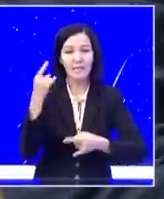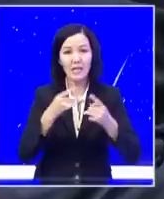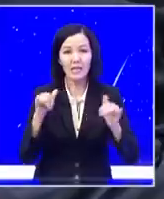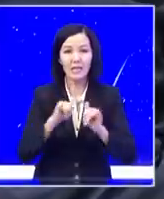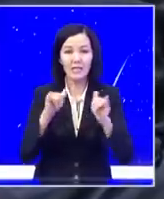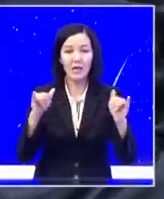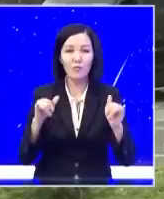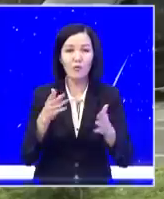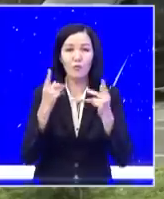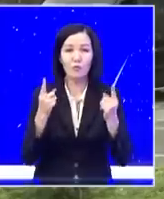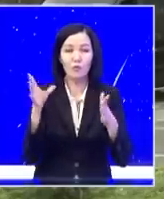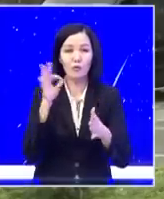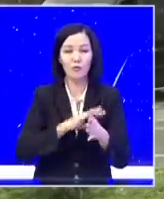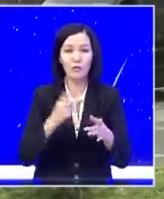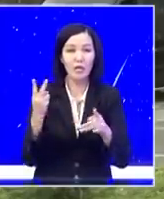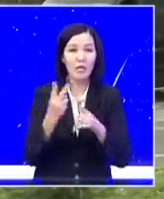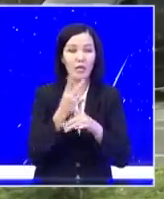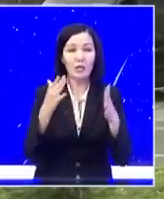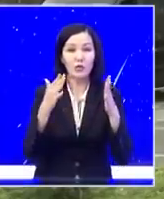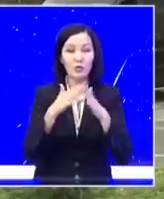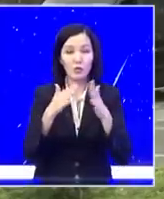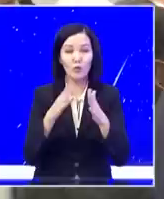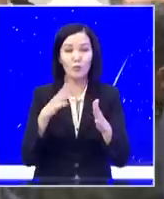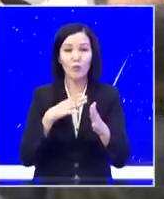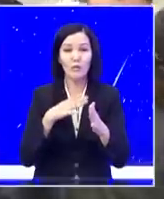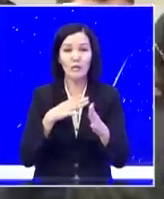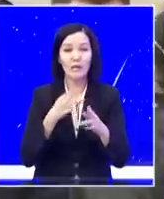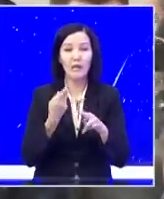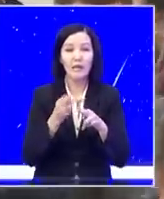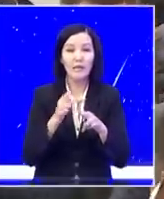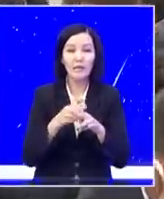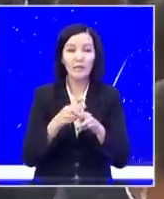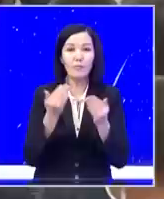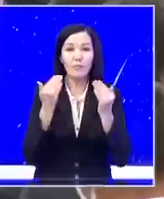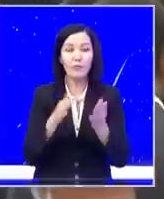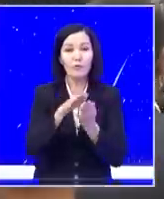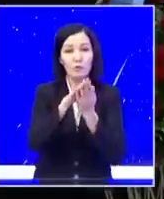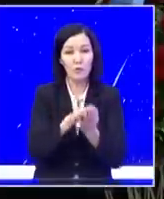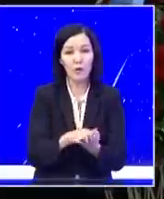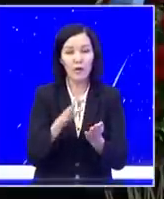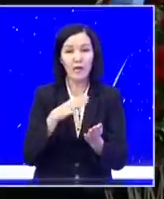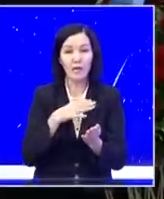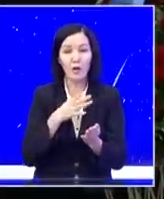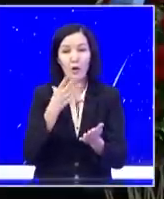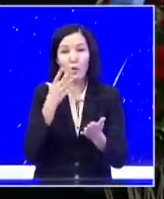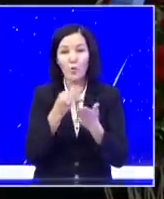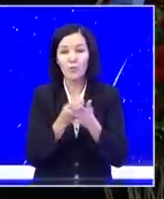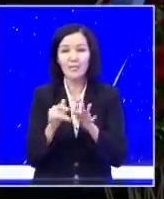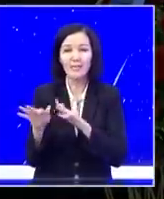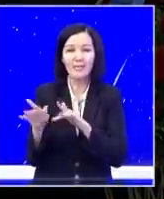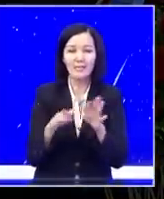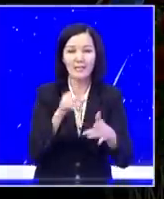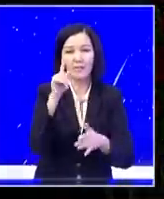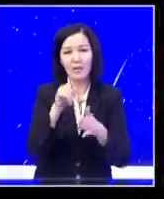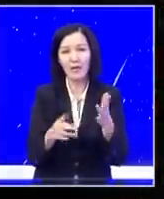жұмды екінші үй санады. Осы жерден соңғы сапарға аттанды. Артында жарқын істермен аманаты